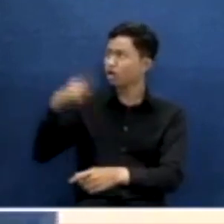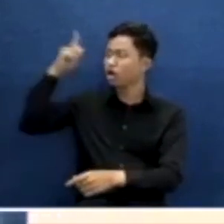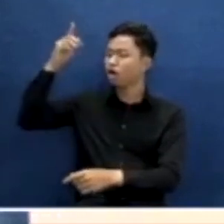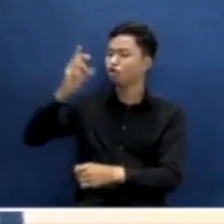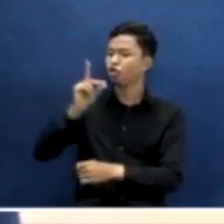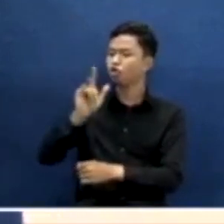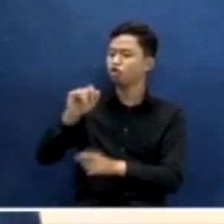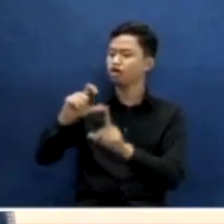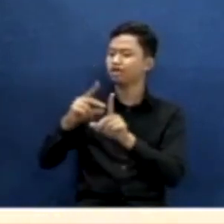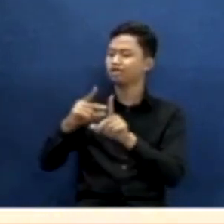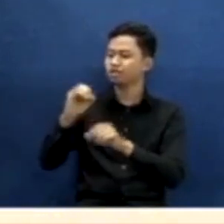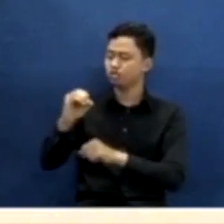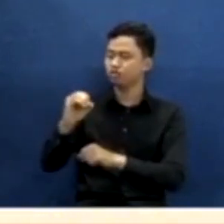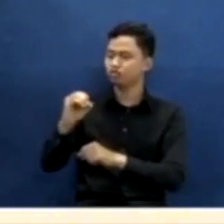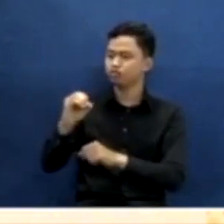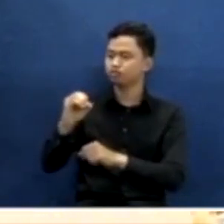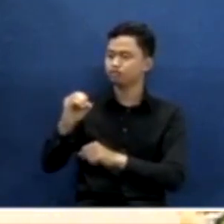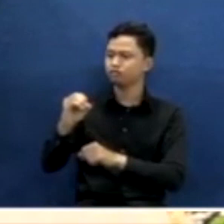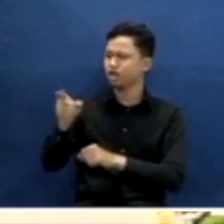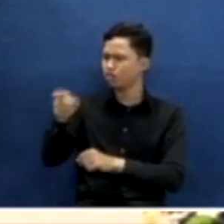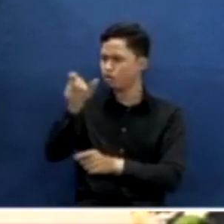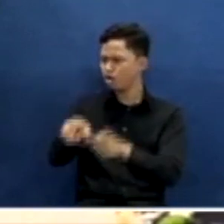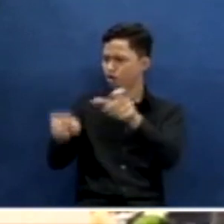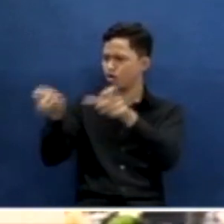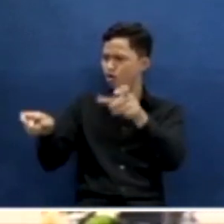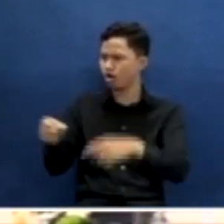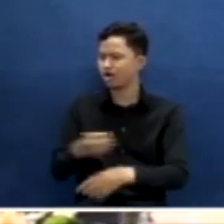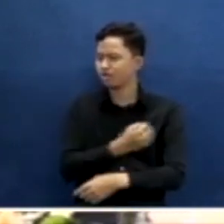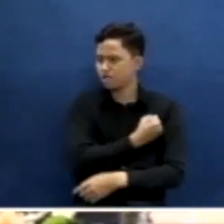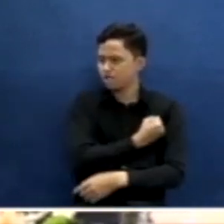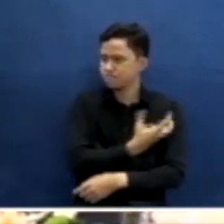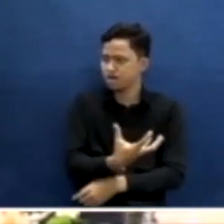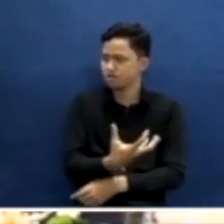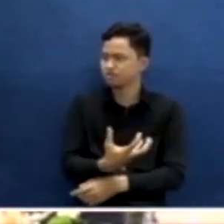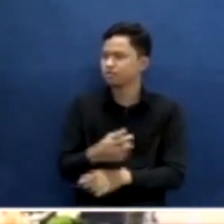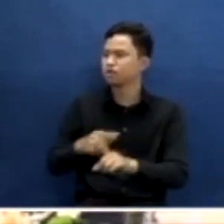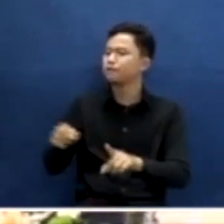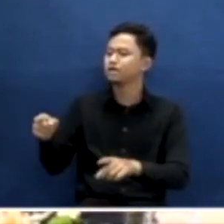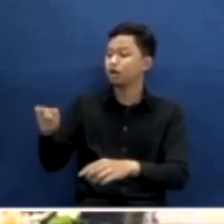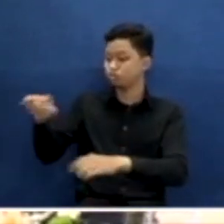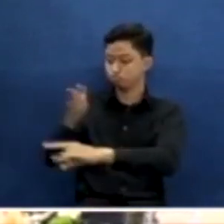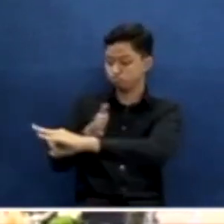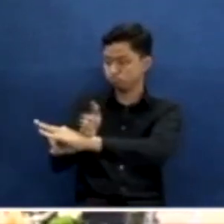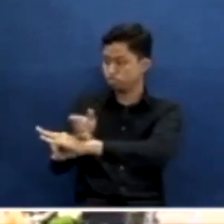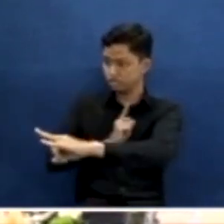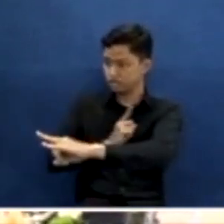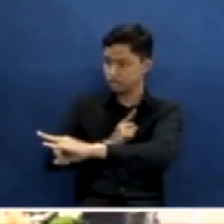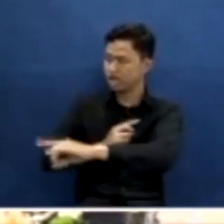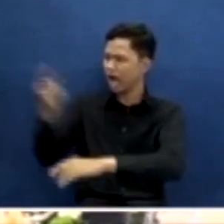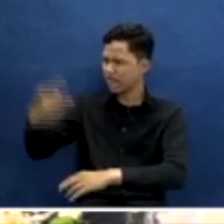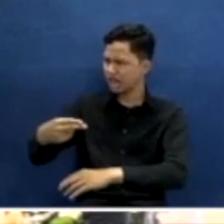Allah.Kalianmengakusebagaiorang-orangyang berimankepadaAllah?Tetapikamumenghalalkan apayangdisembelihdengantanganmusendiri.